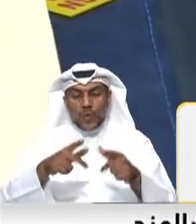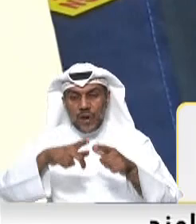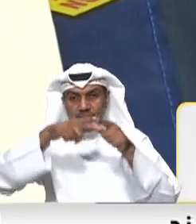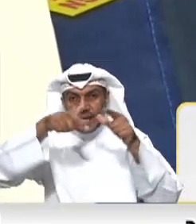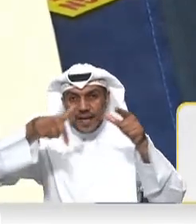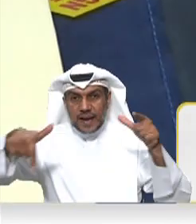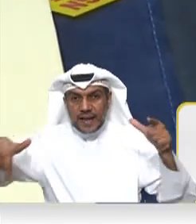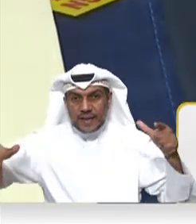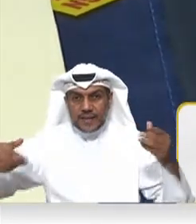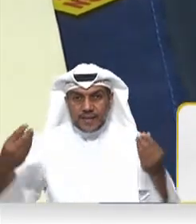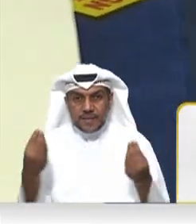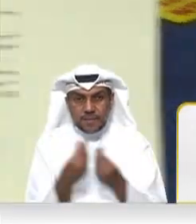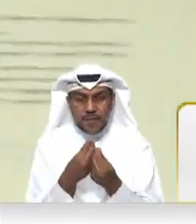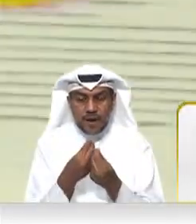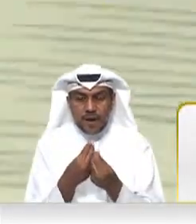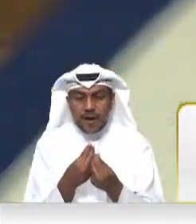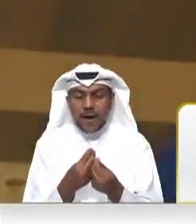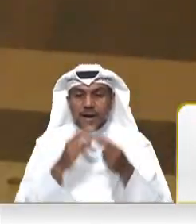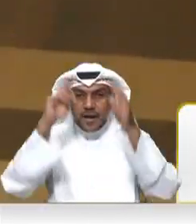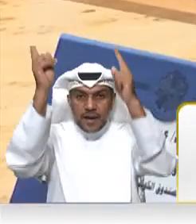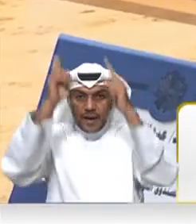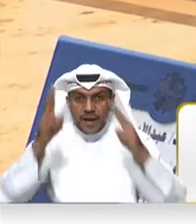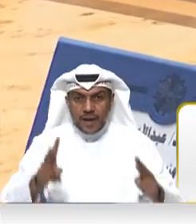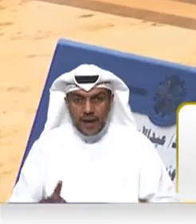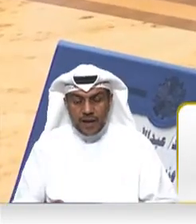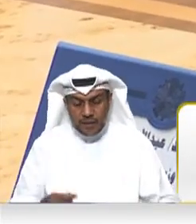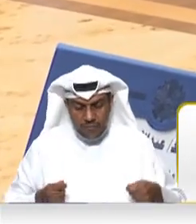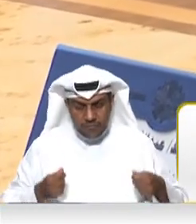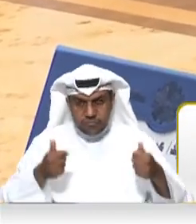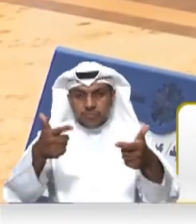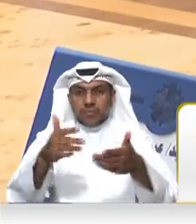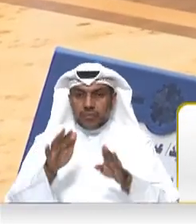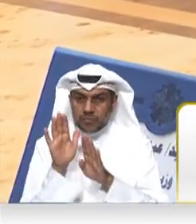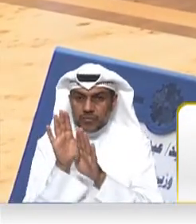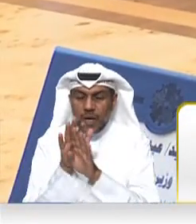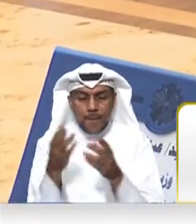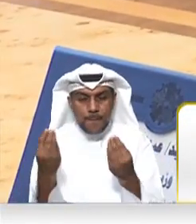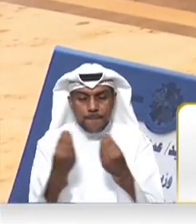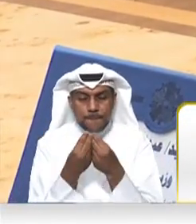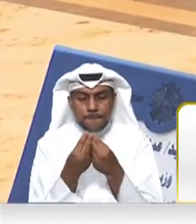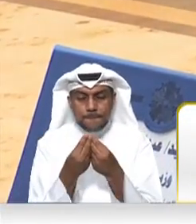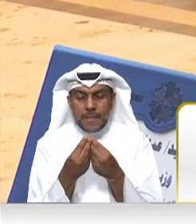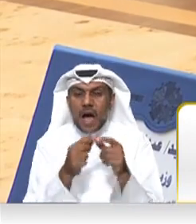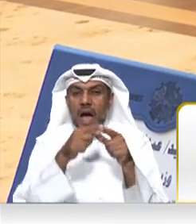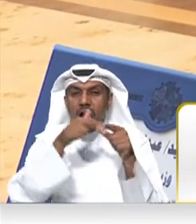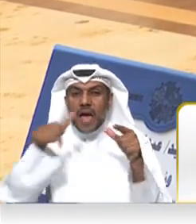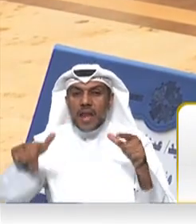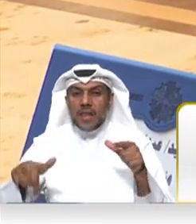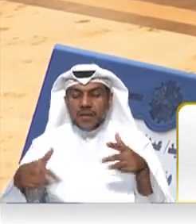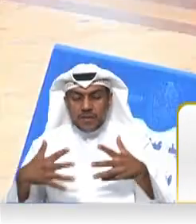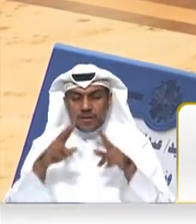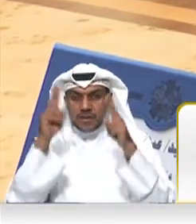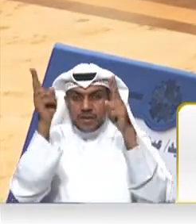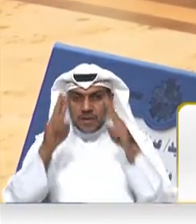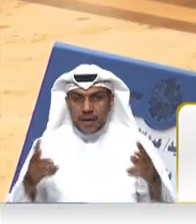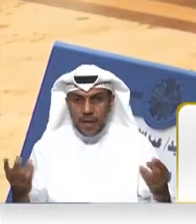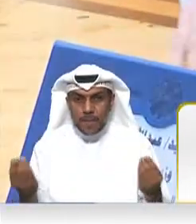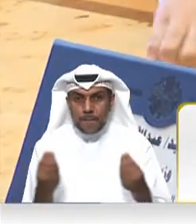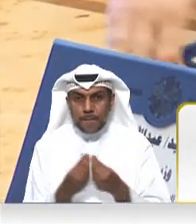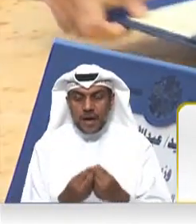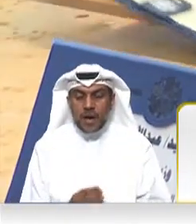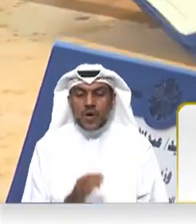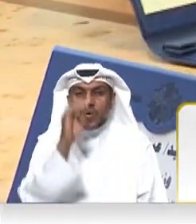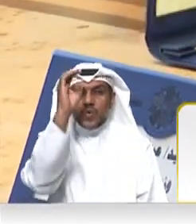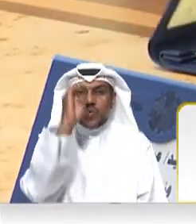الخليج العربية للإسهام في تمويل مشروع تعزيز منظومة الربط الكهربائي الخليجي والربط بشبكة جنوب